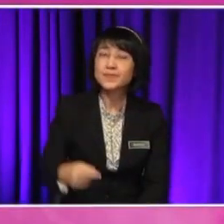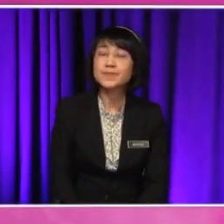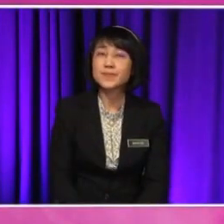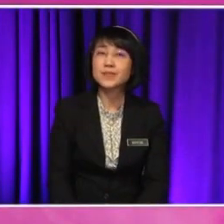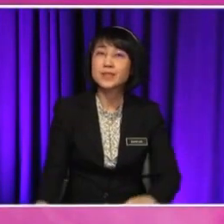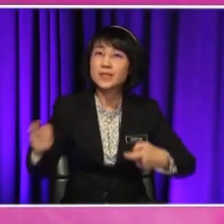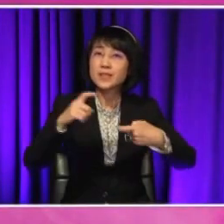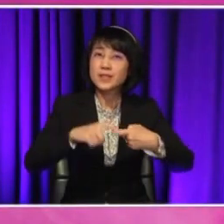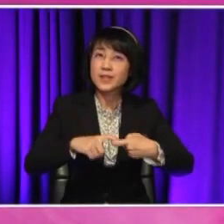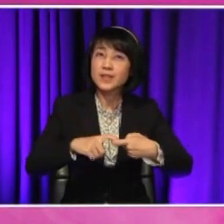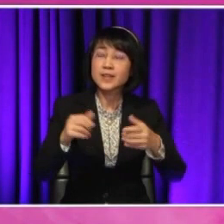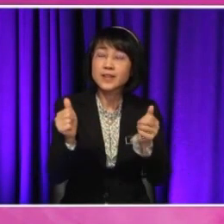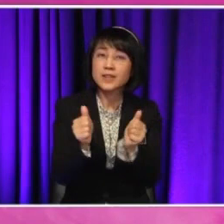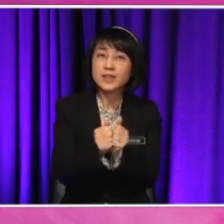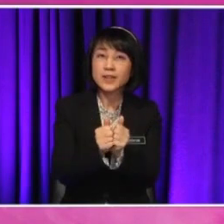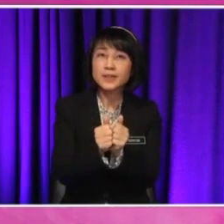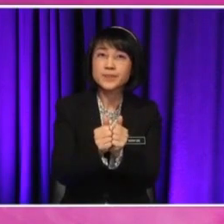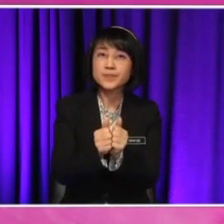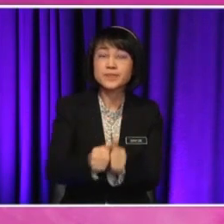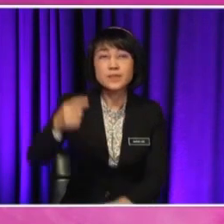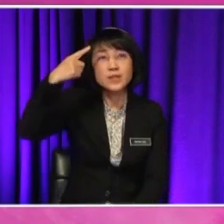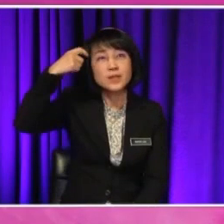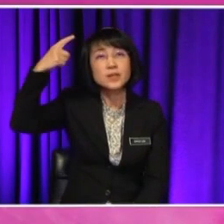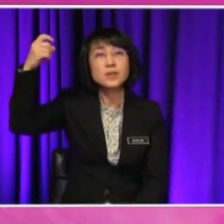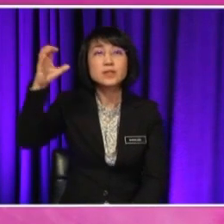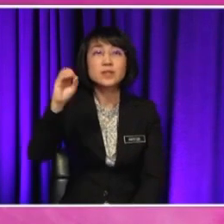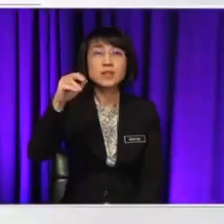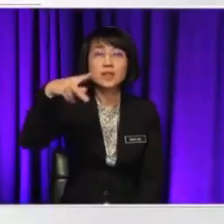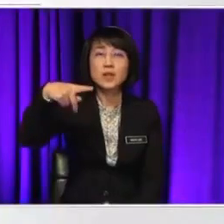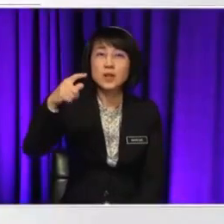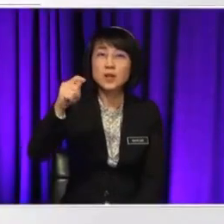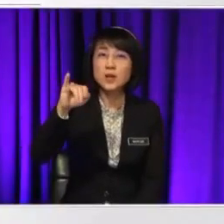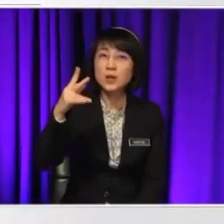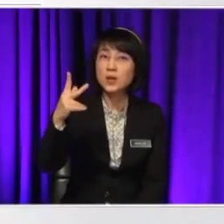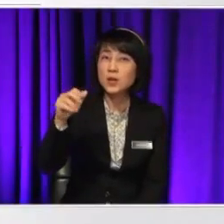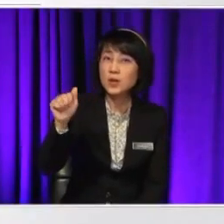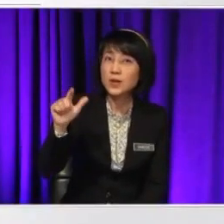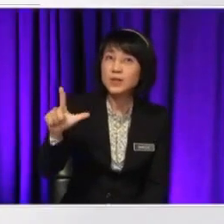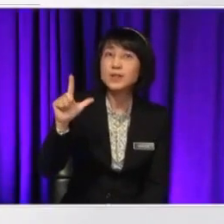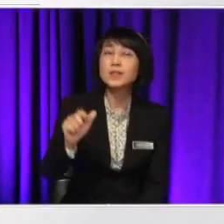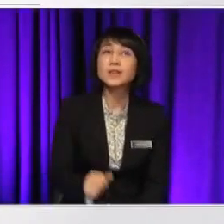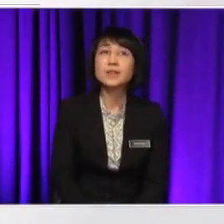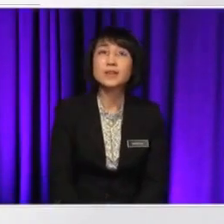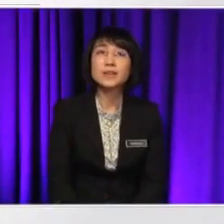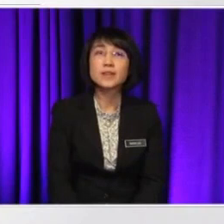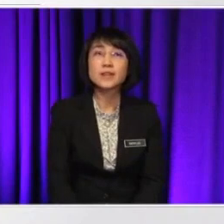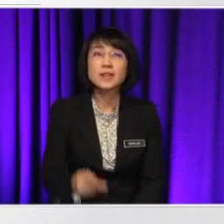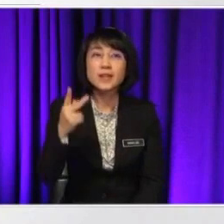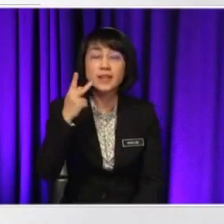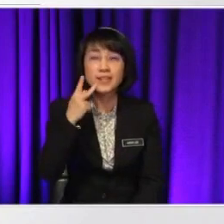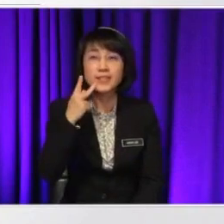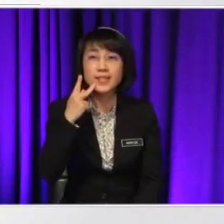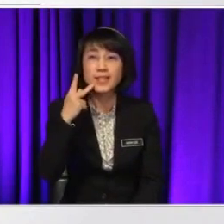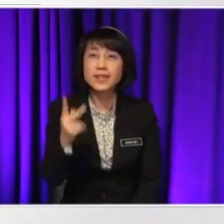dengan ilusi optikal? Siapa nak jawab yang ini? Angkat tangan. Okey, cepat. Siapa nak jawab? Baik, Kashiga. Okey, Kashiga.